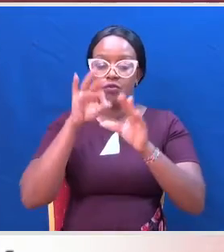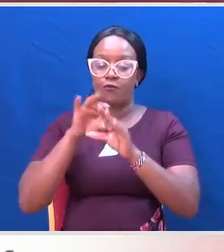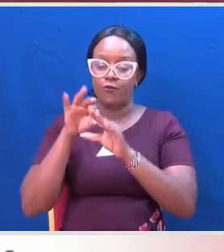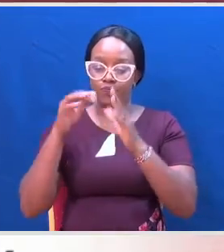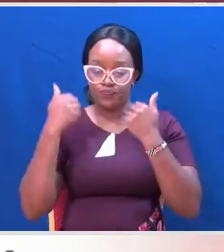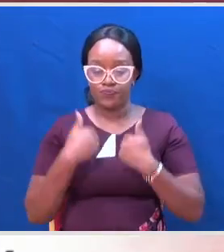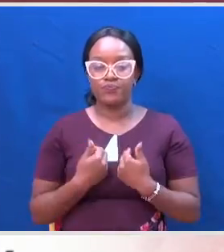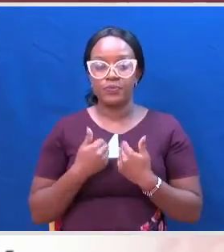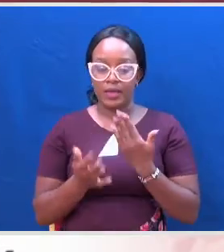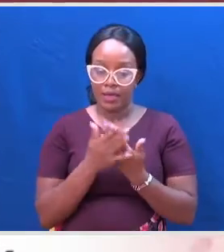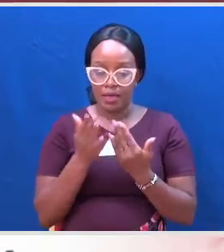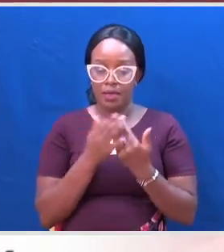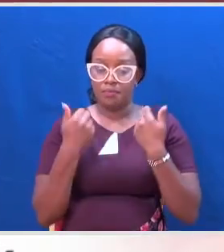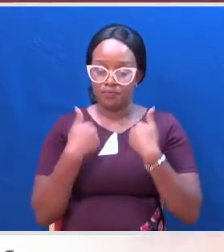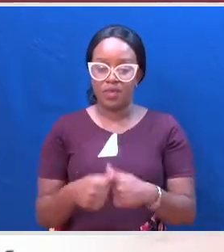muniangalie vizuri.